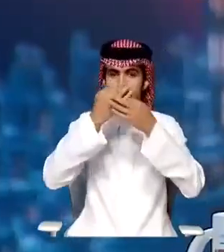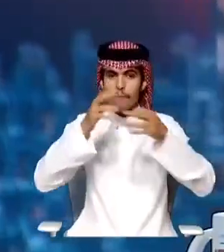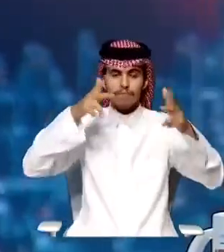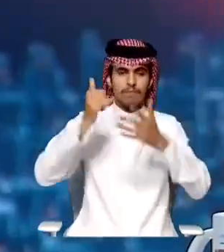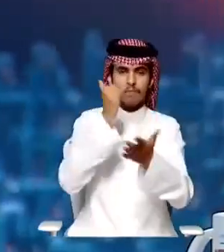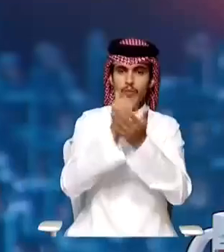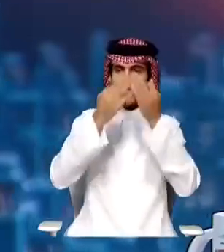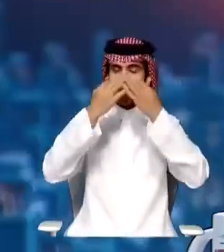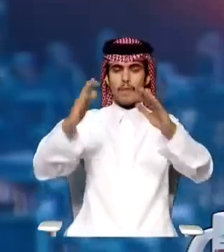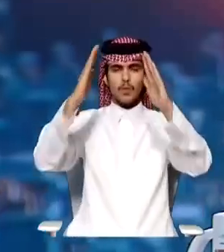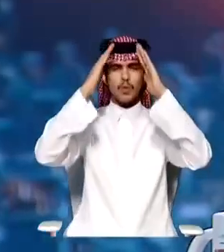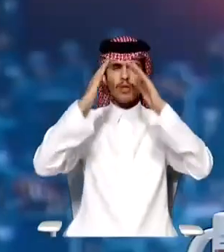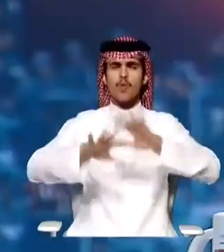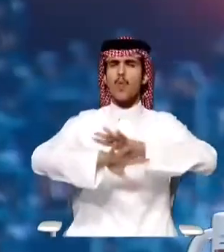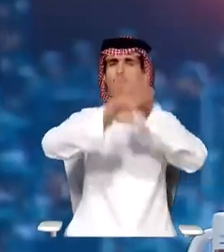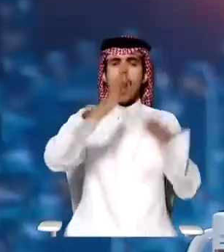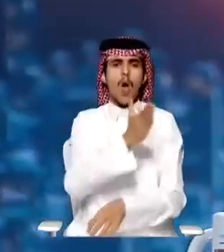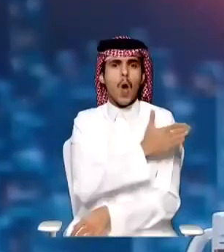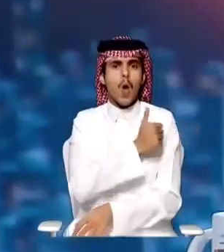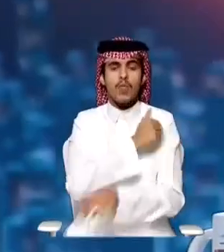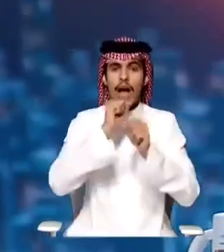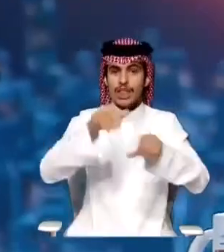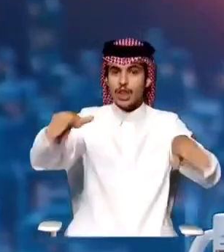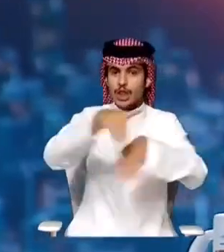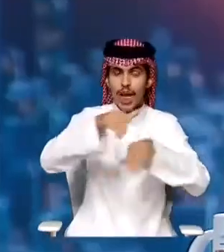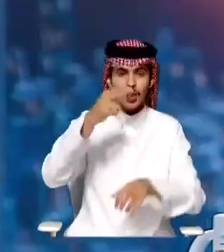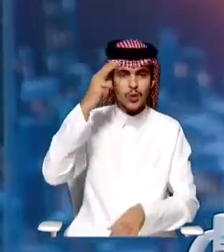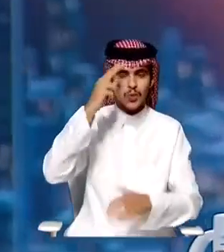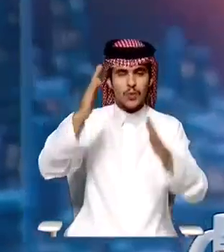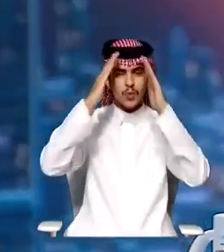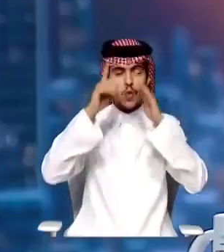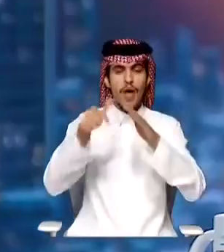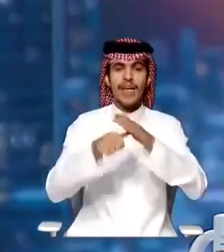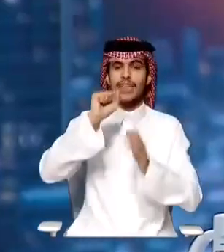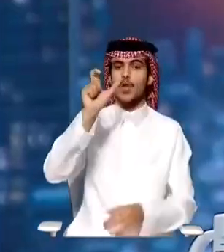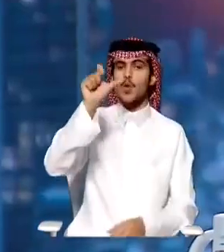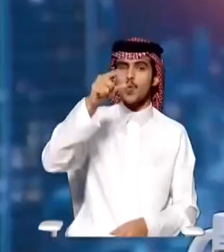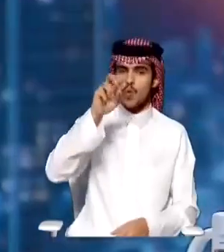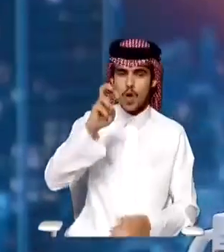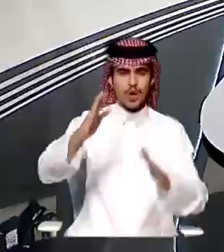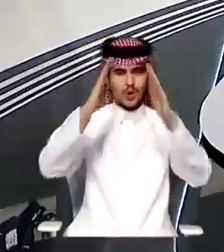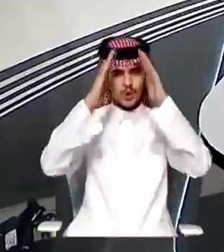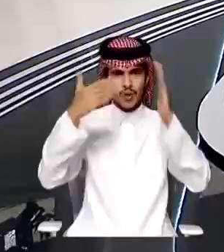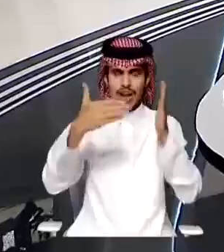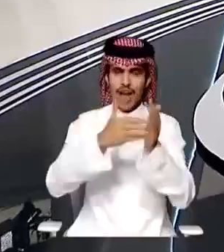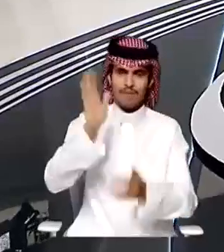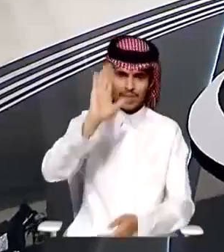تحيه من كل اعضاء فريق الشارع السعودي على راسهم نورا الربدي رئيس تحرير هذا البرنامج في